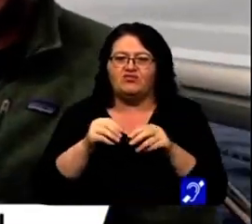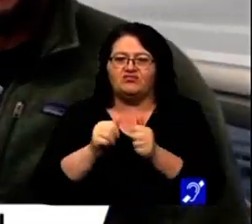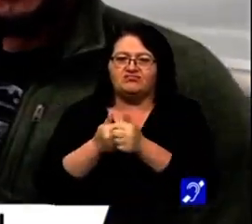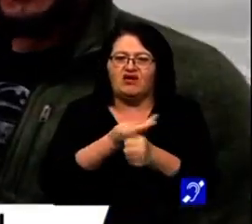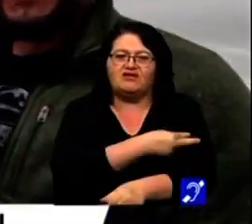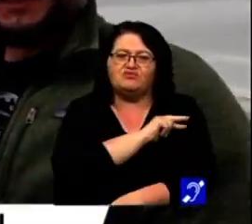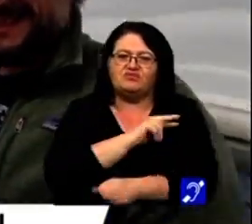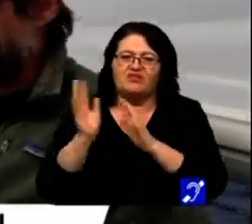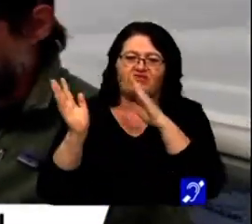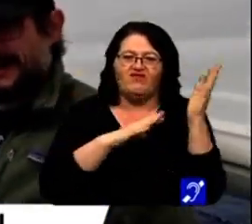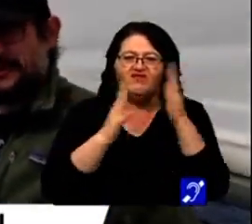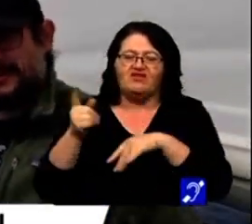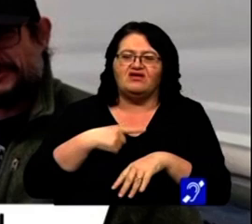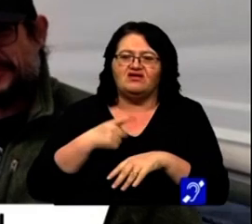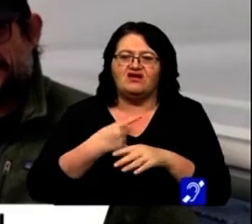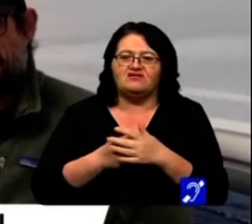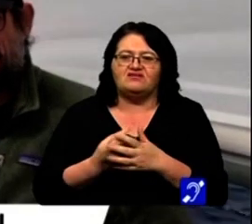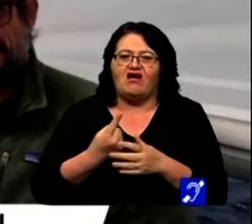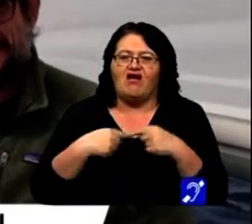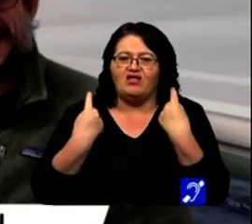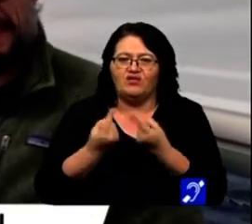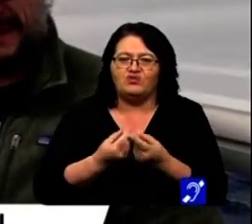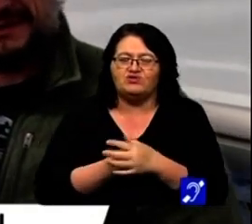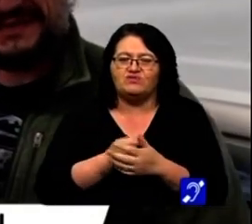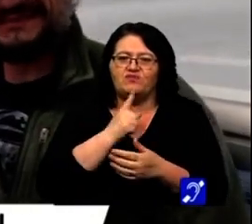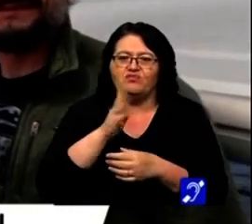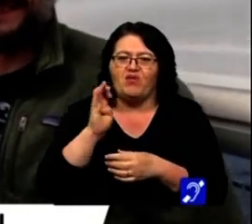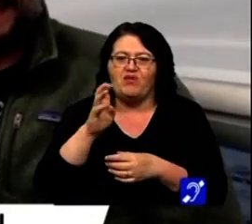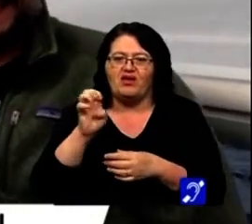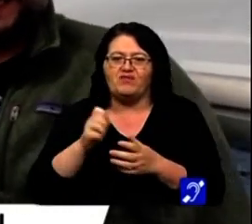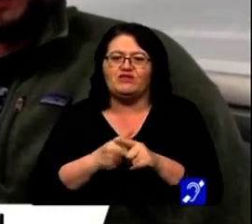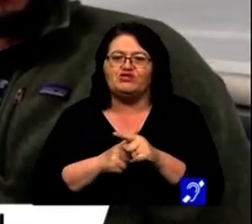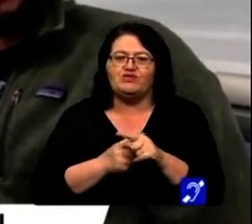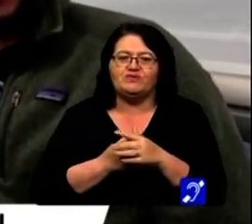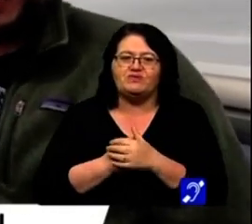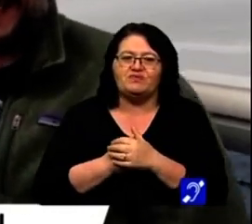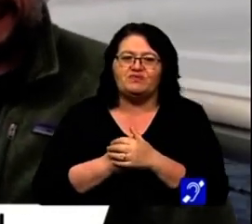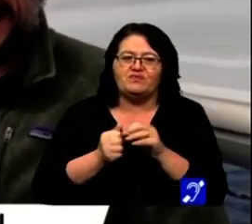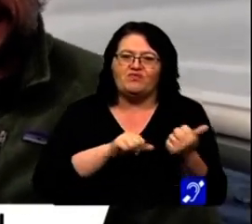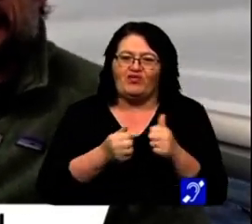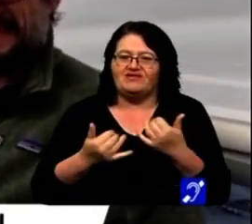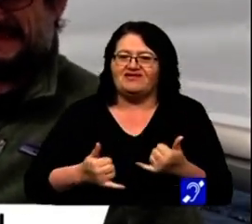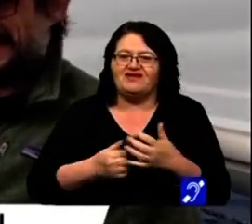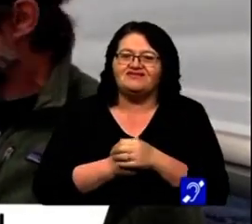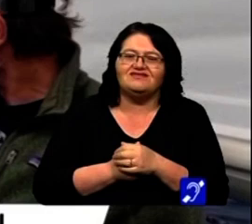vânt, este autopilotul nostru, îl cheamă Bebe, botezat